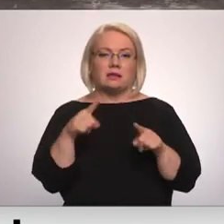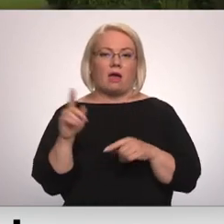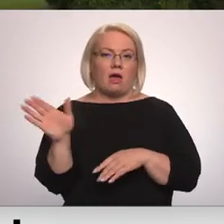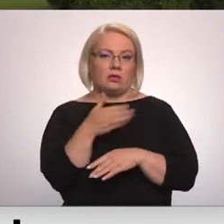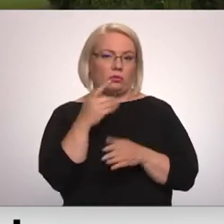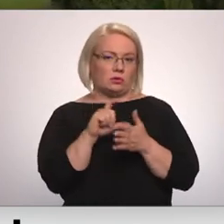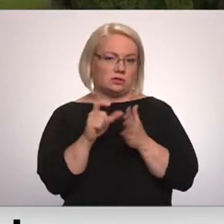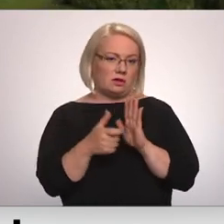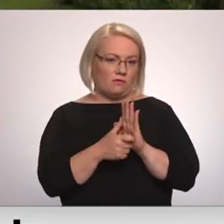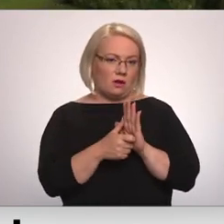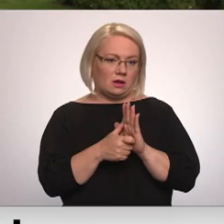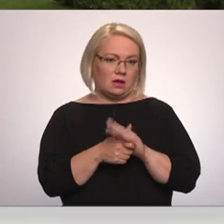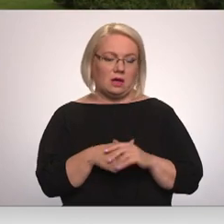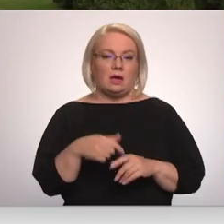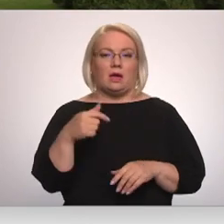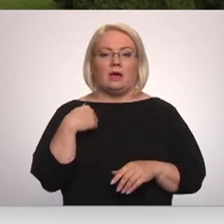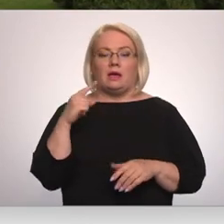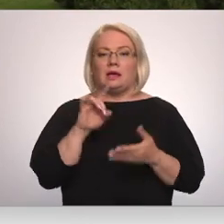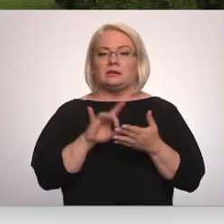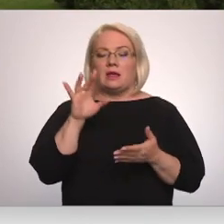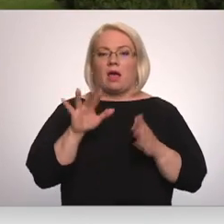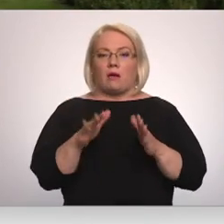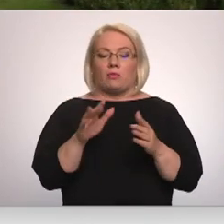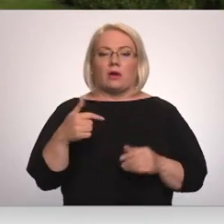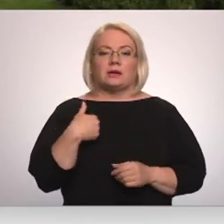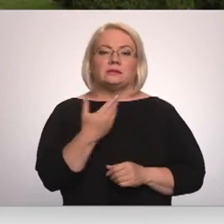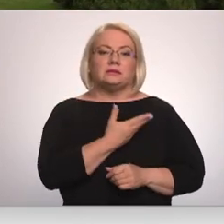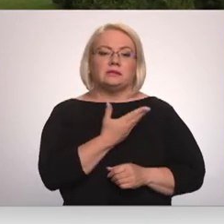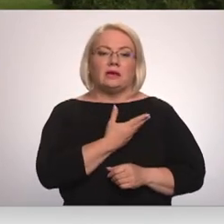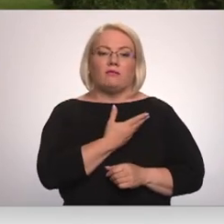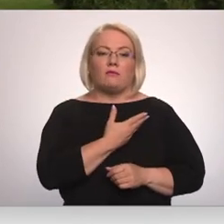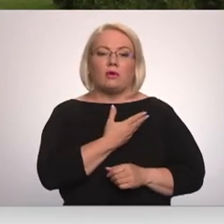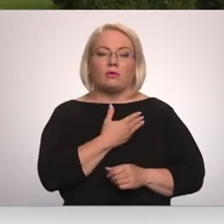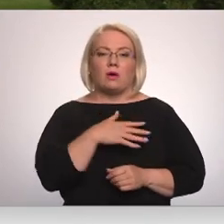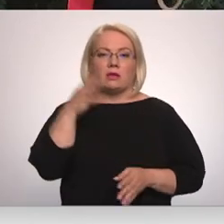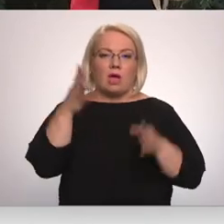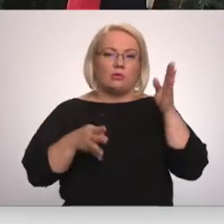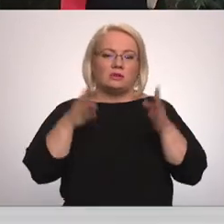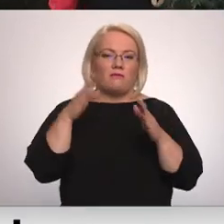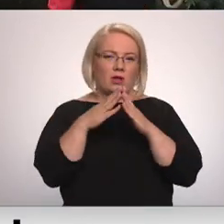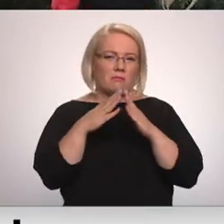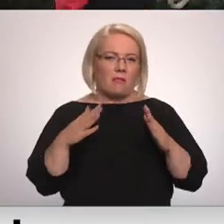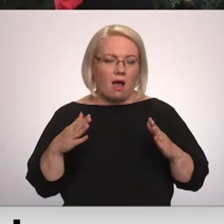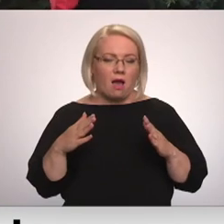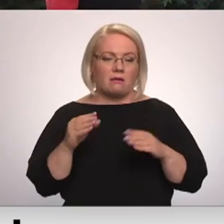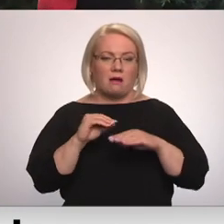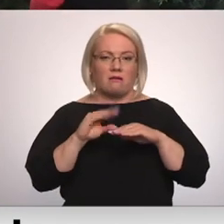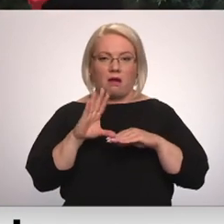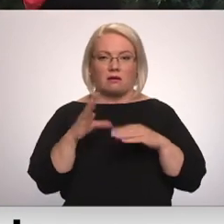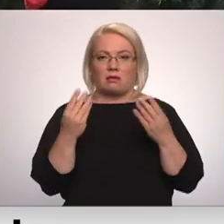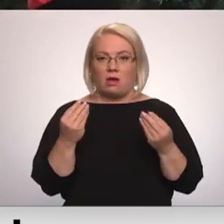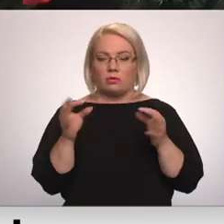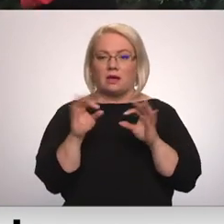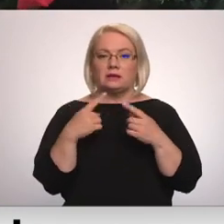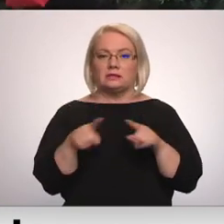ārā. Centrālā apkure. Es dzīvoju, kā saka, daudz dzīvokļu mājā. Jākrē nauda, cits